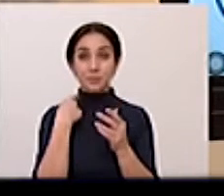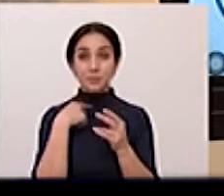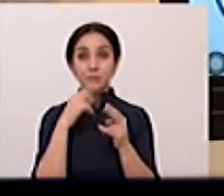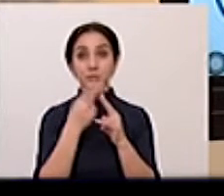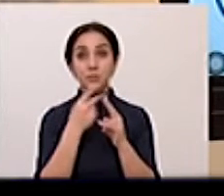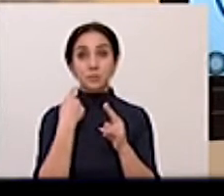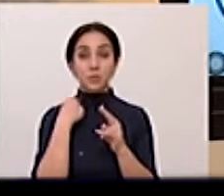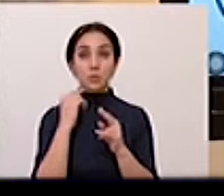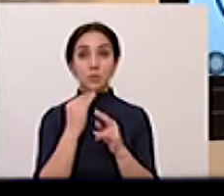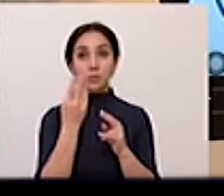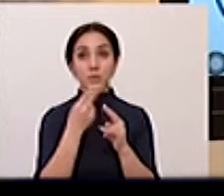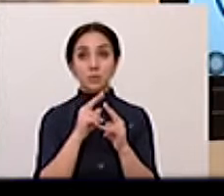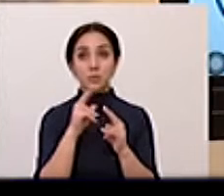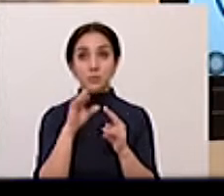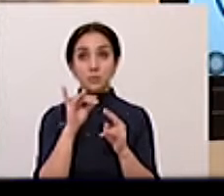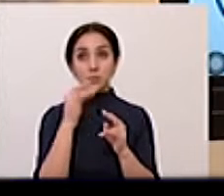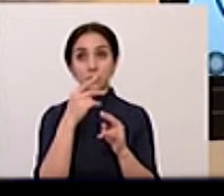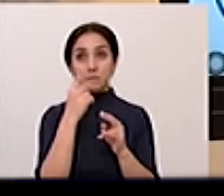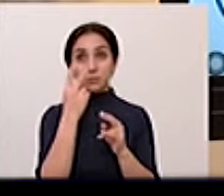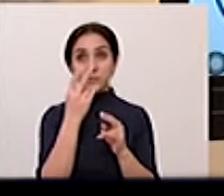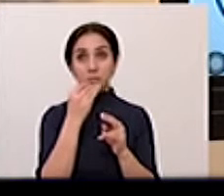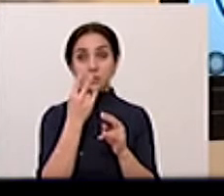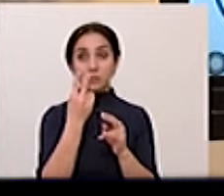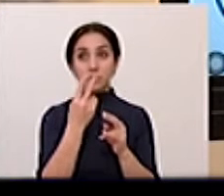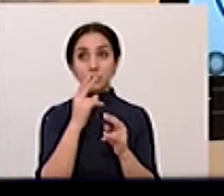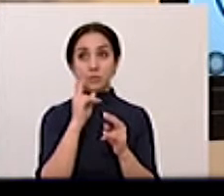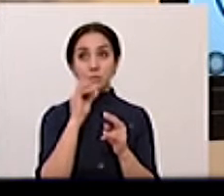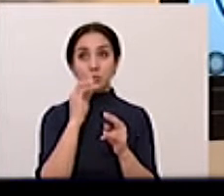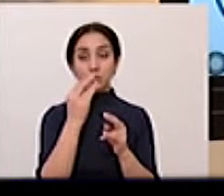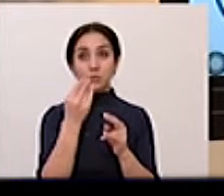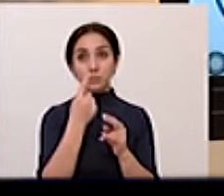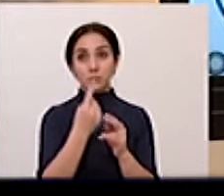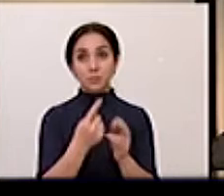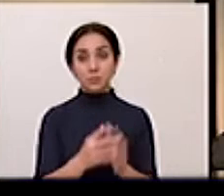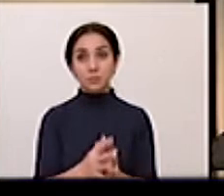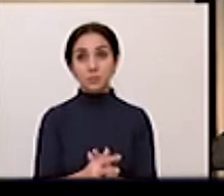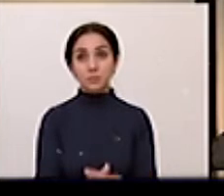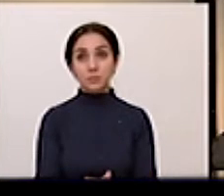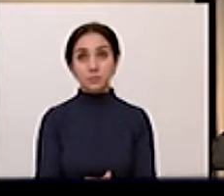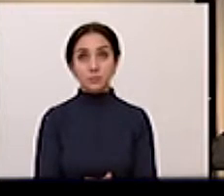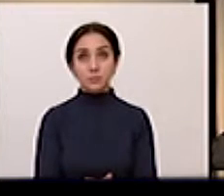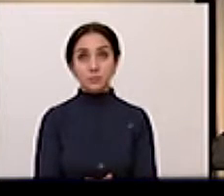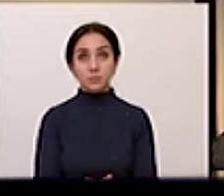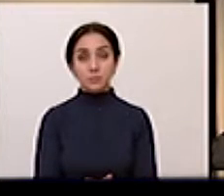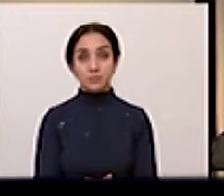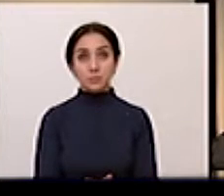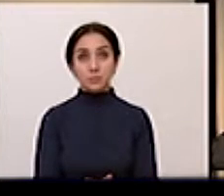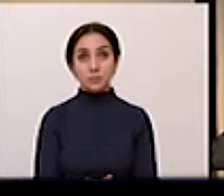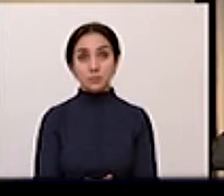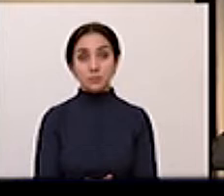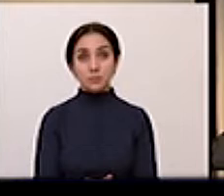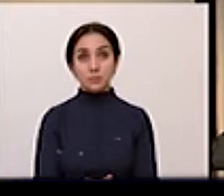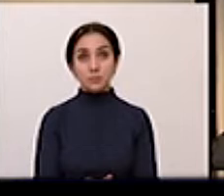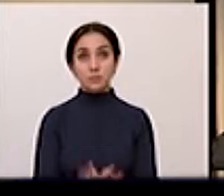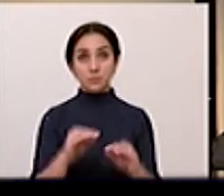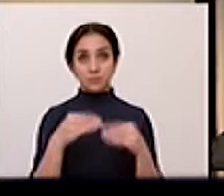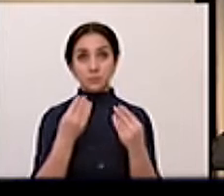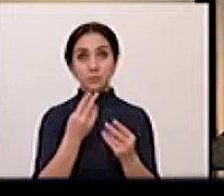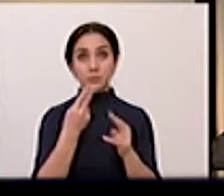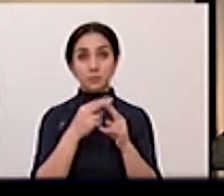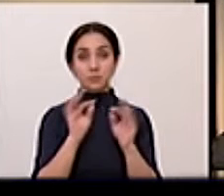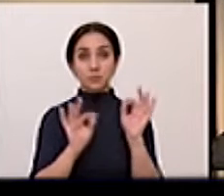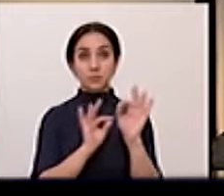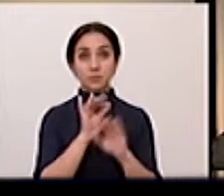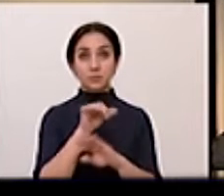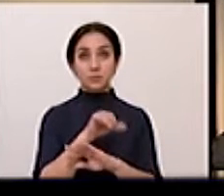qiymatidir. Demak, pi kvadrat taqsim 2 kub birlik. Navbatdagi masala. Berilgan chiziqlar